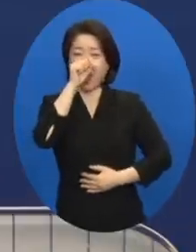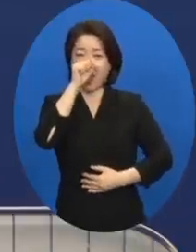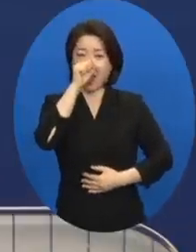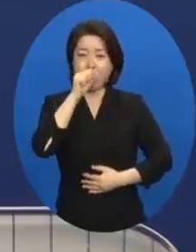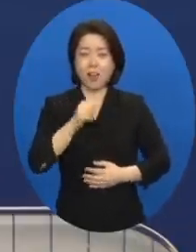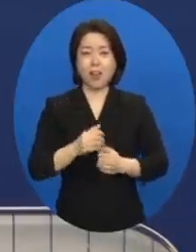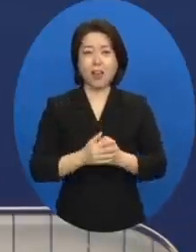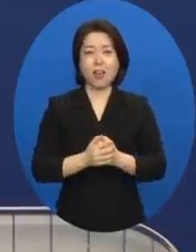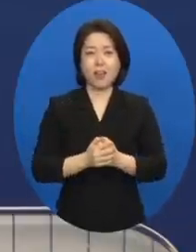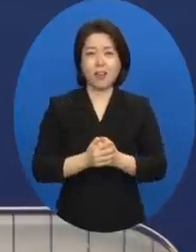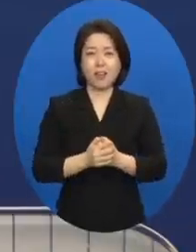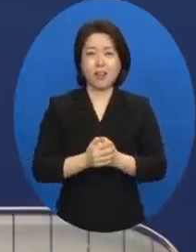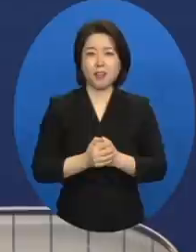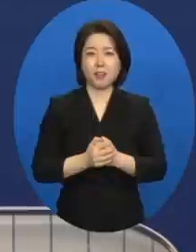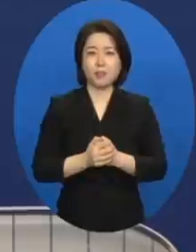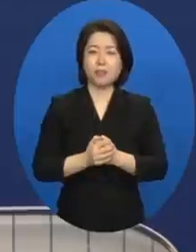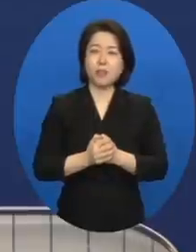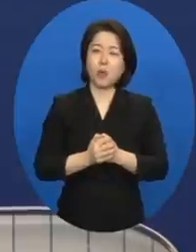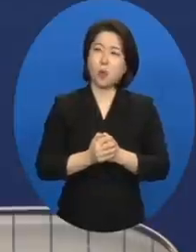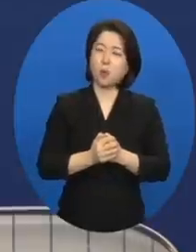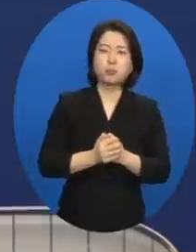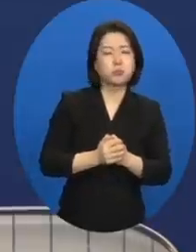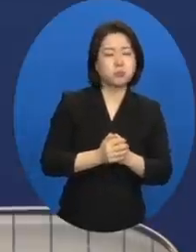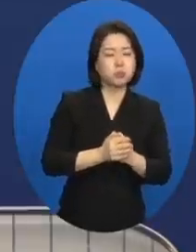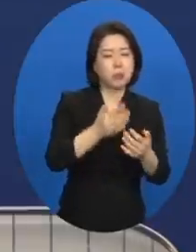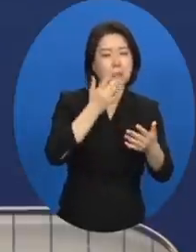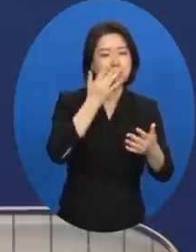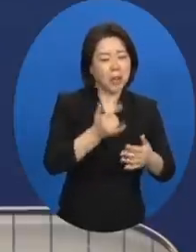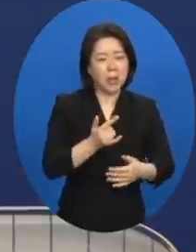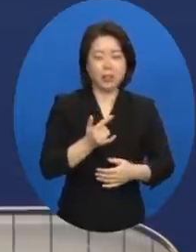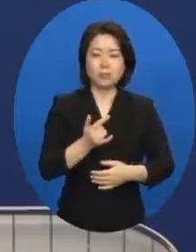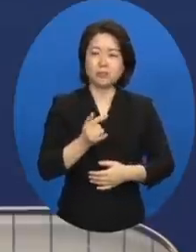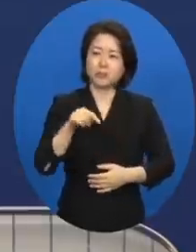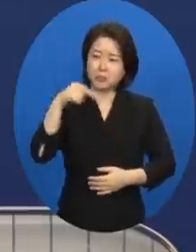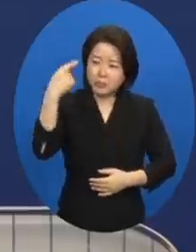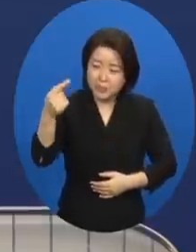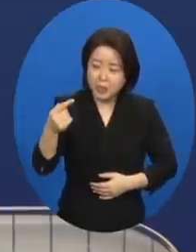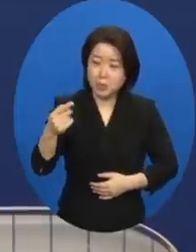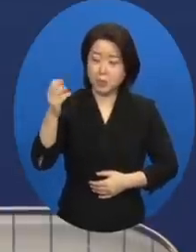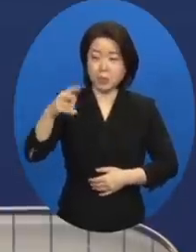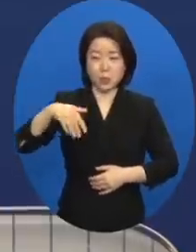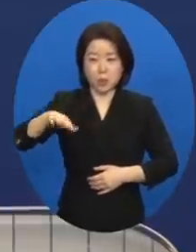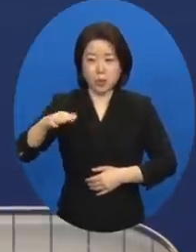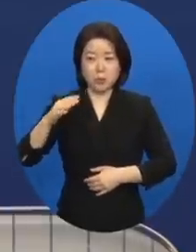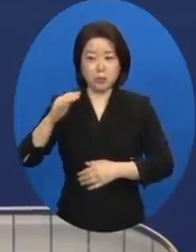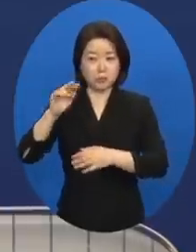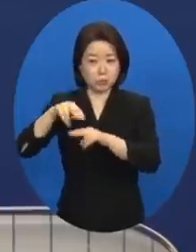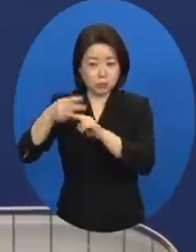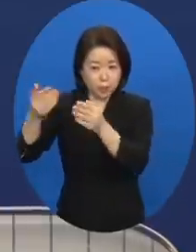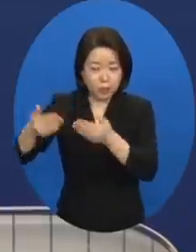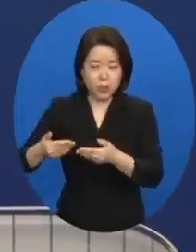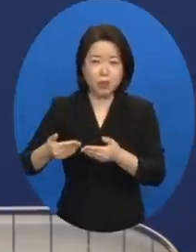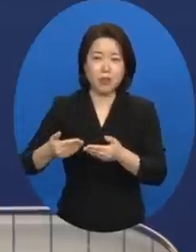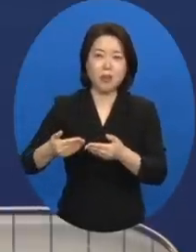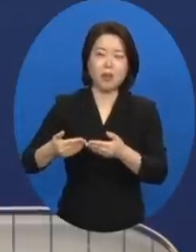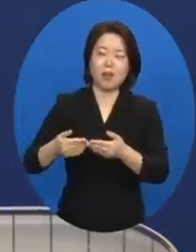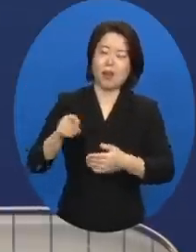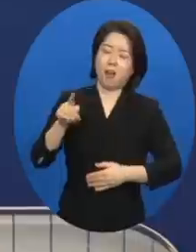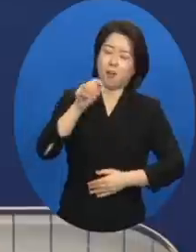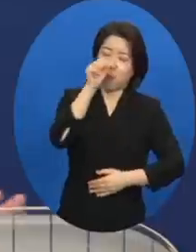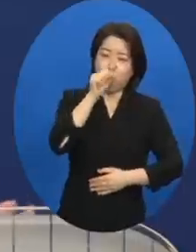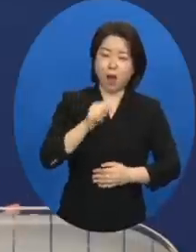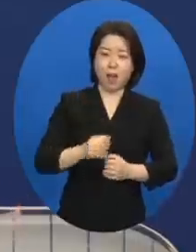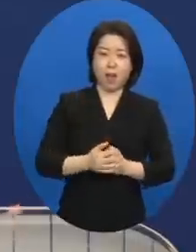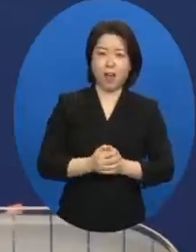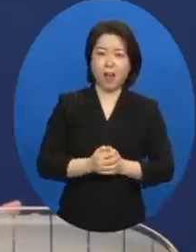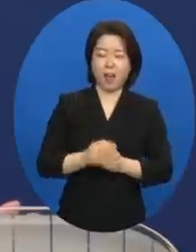또 몇 주 빠지고 또 가면 또 선물 주고 그러더라고요. 그게 받는